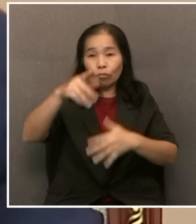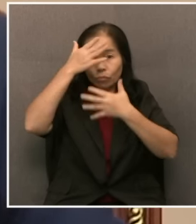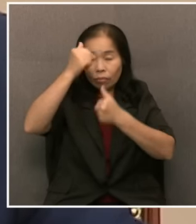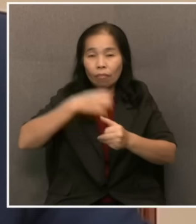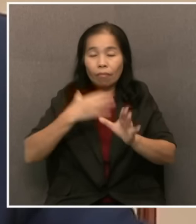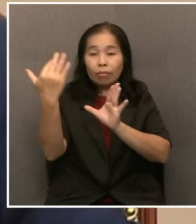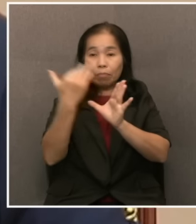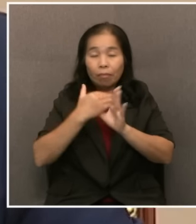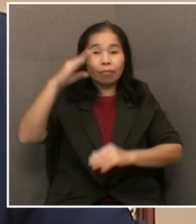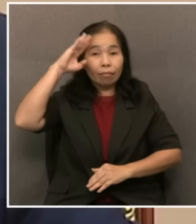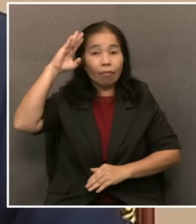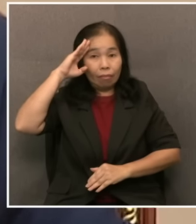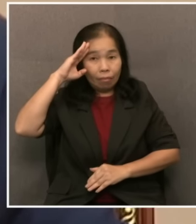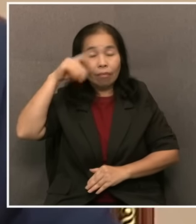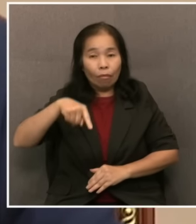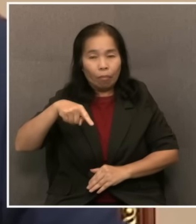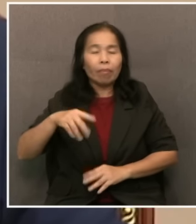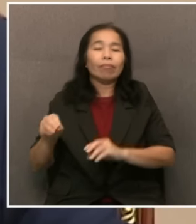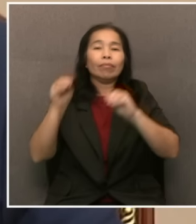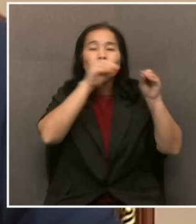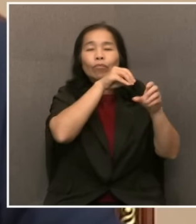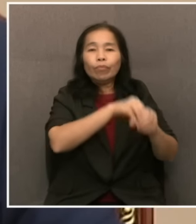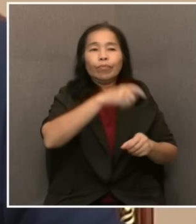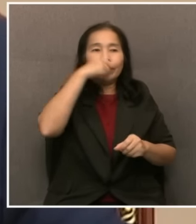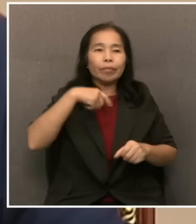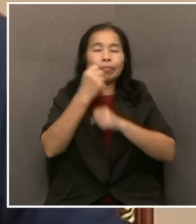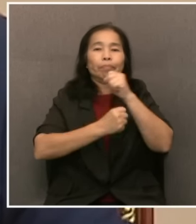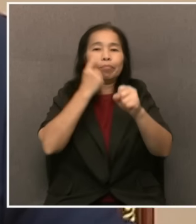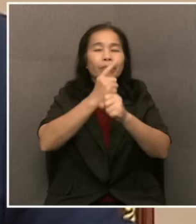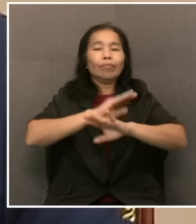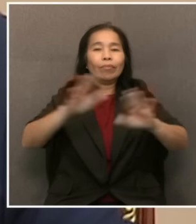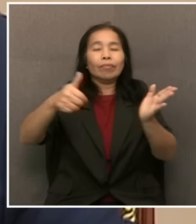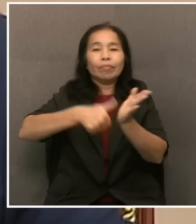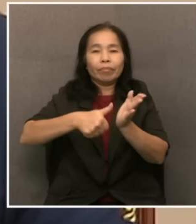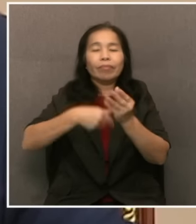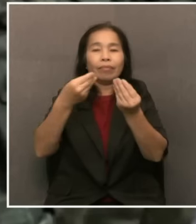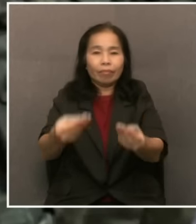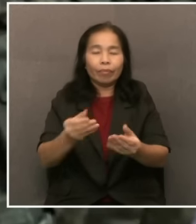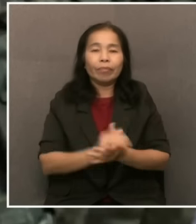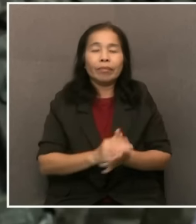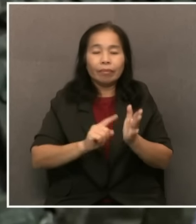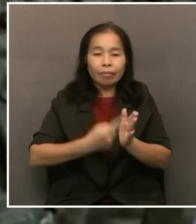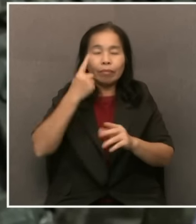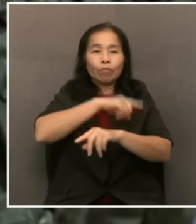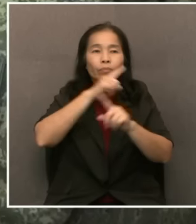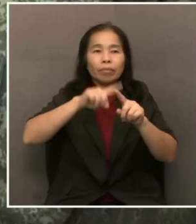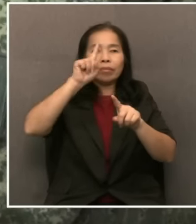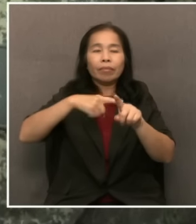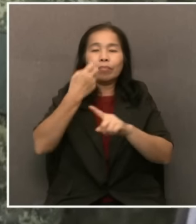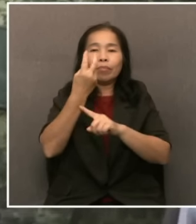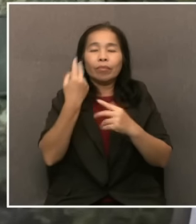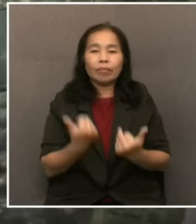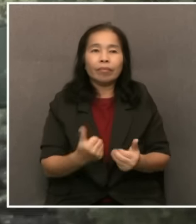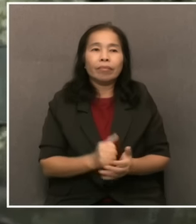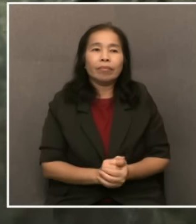ม่เพื่อสู้รบในยูเครนอย่างน้อย1ปีโดยจะเริ่มมีผลบังคับใช้ตั้งแต่วันที่1ธันวาคมเป็นต้นไปโดยย